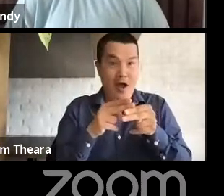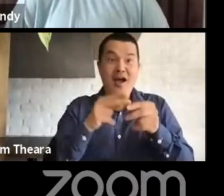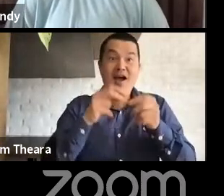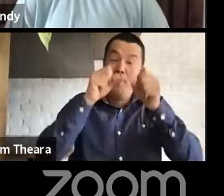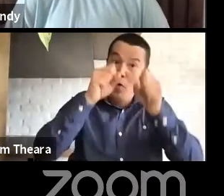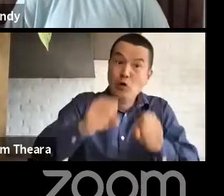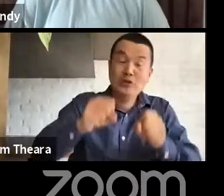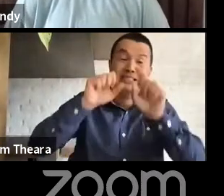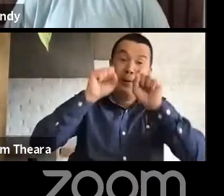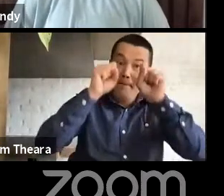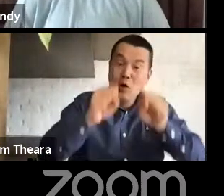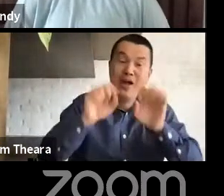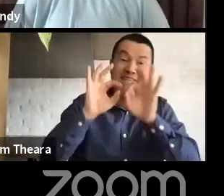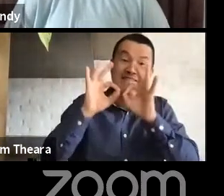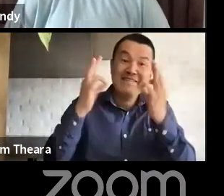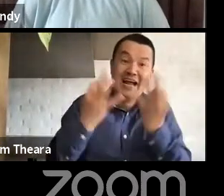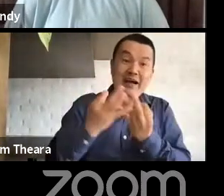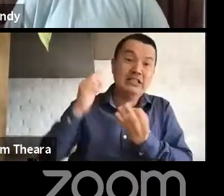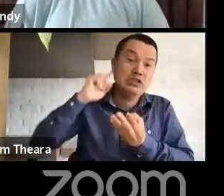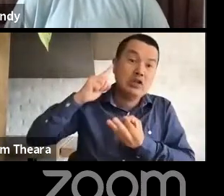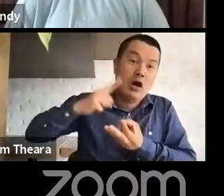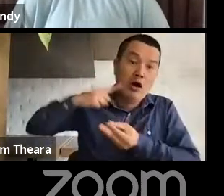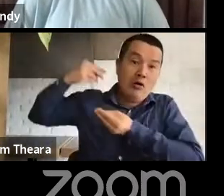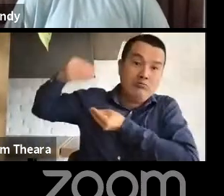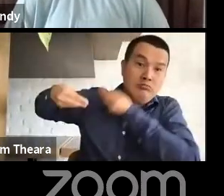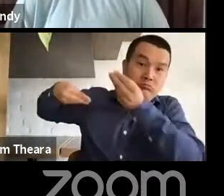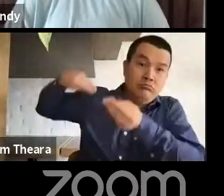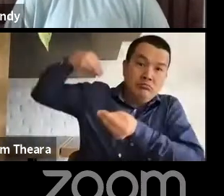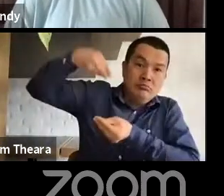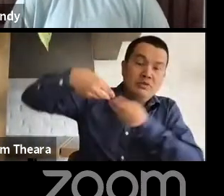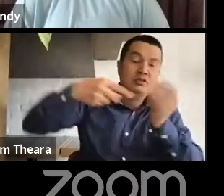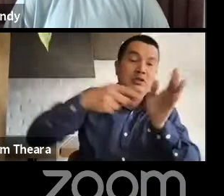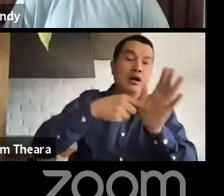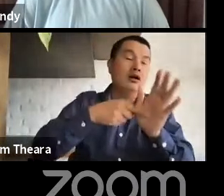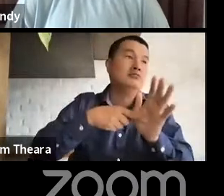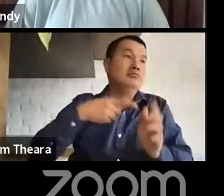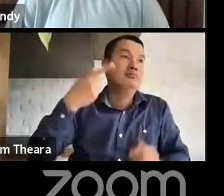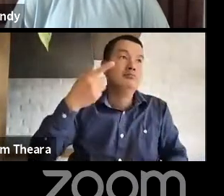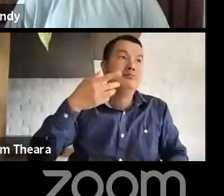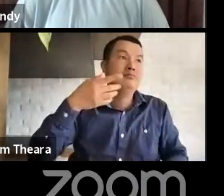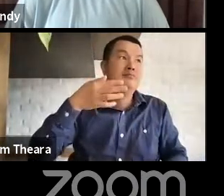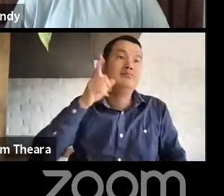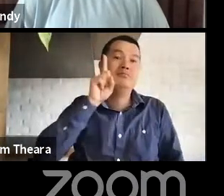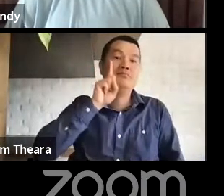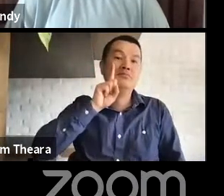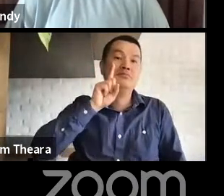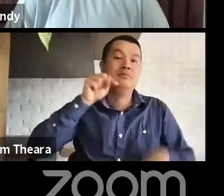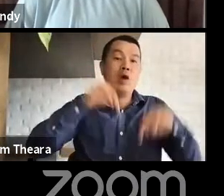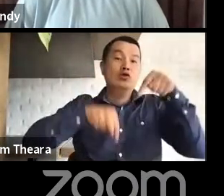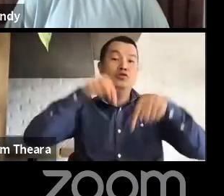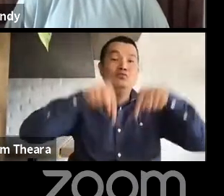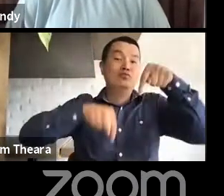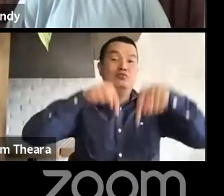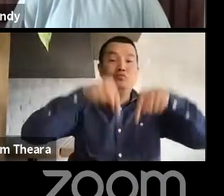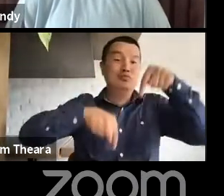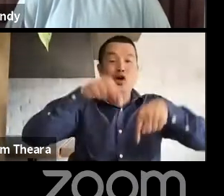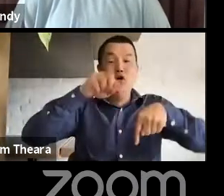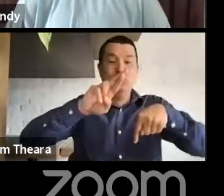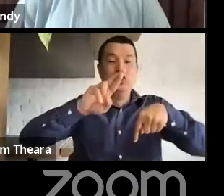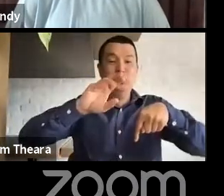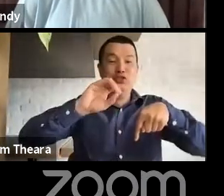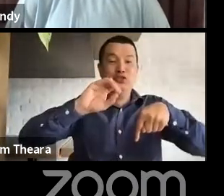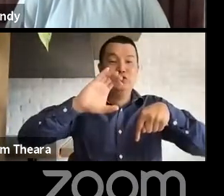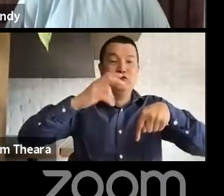une caractéristique. Puis ça peut être aussi, s'il est d'une famille sourde,